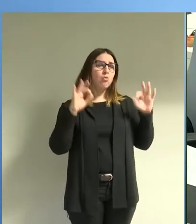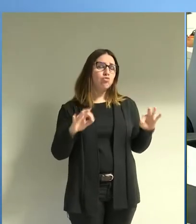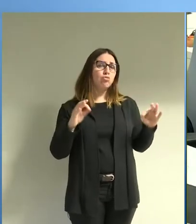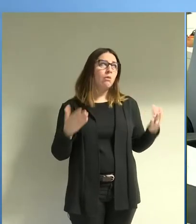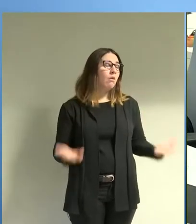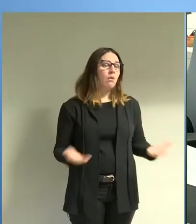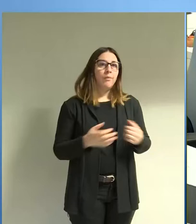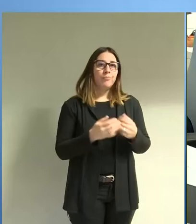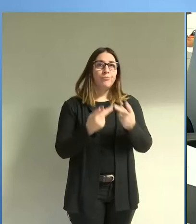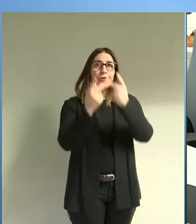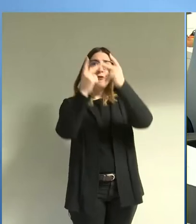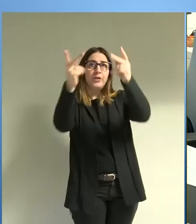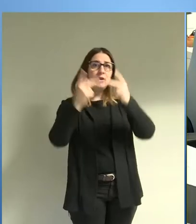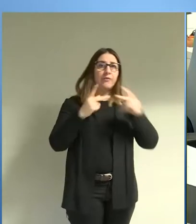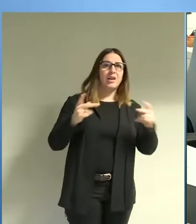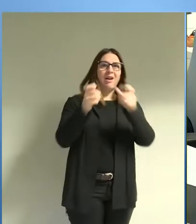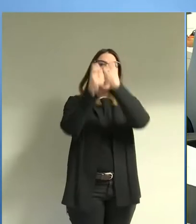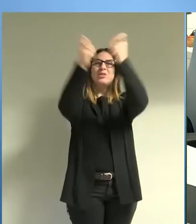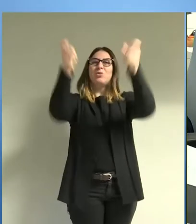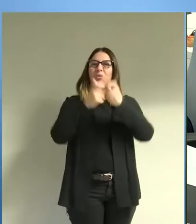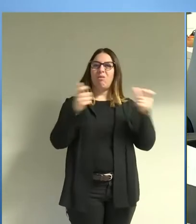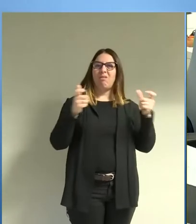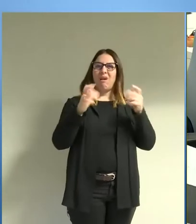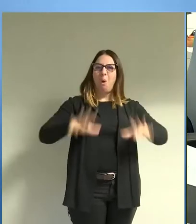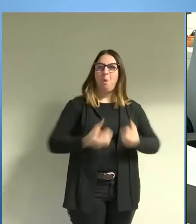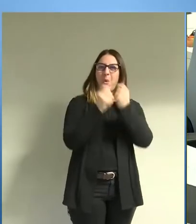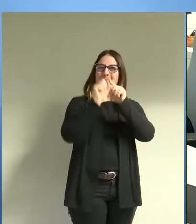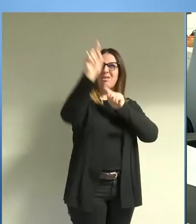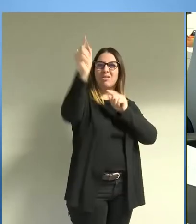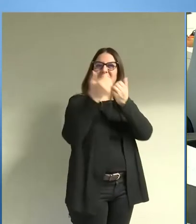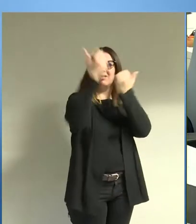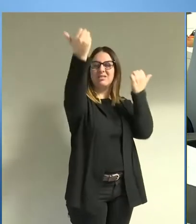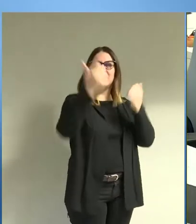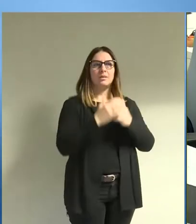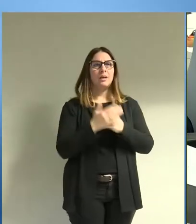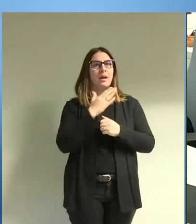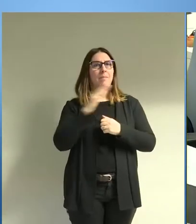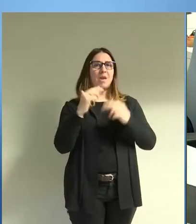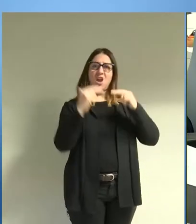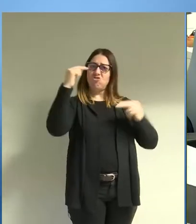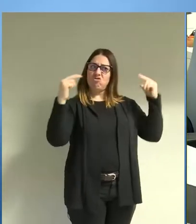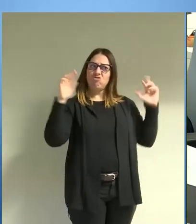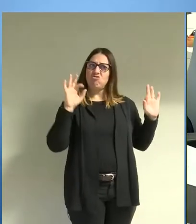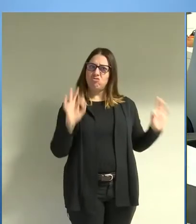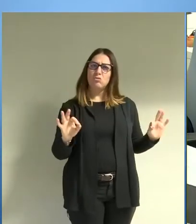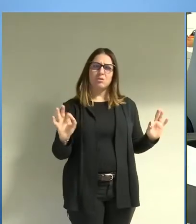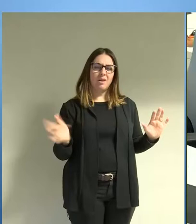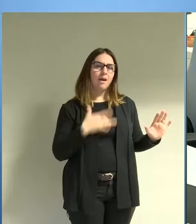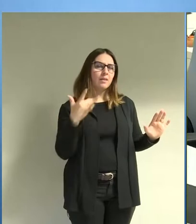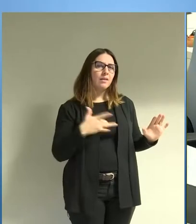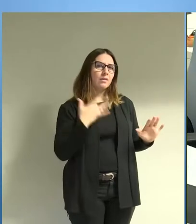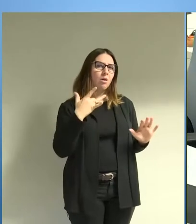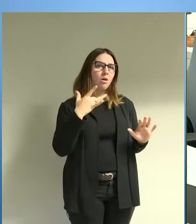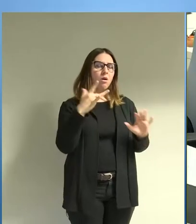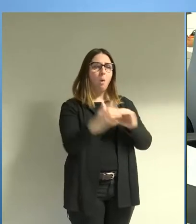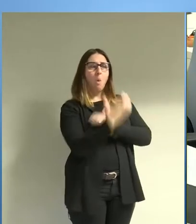villes et nos institutions ne sont pas tout à fait exact n'ont pas les mêmes compétences notamment mais sur la question des chaises c'est très intéressant et c'est une objection